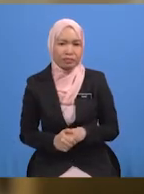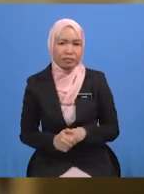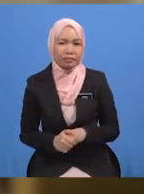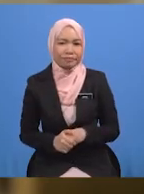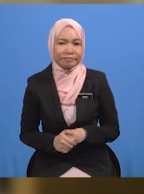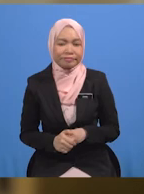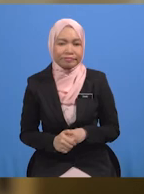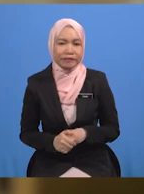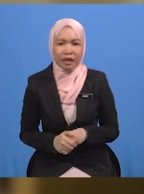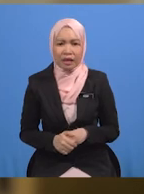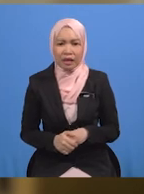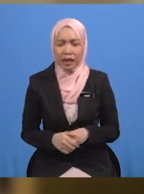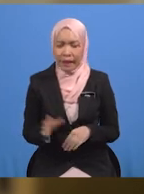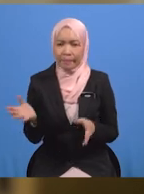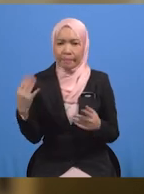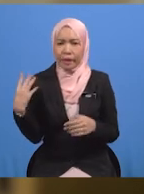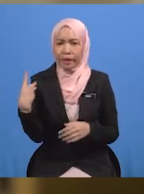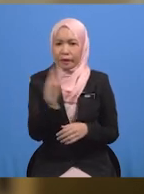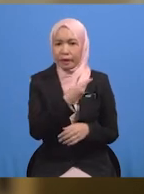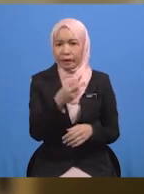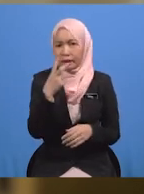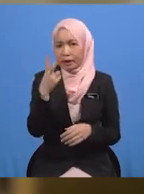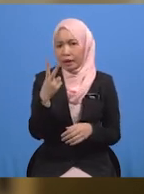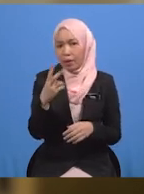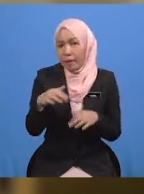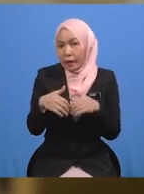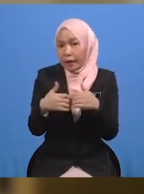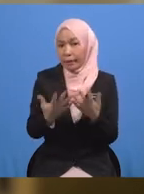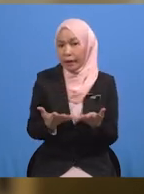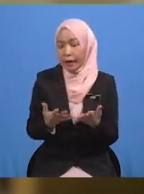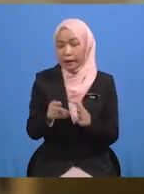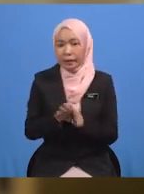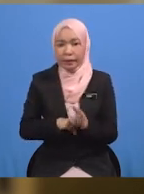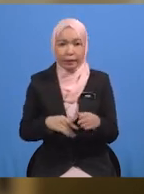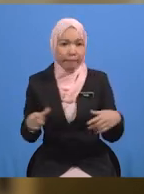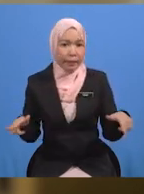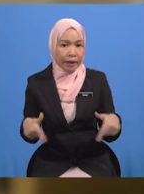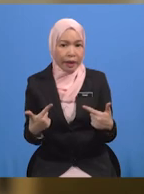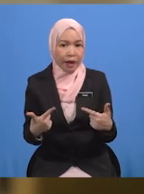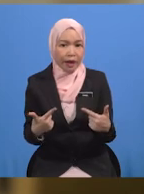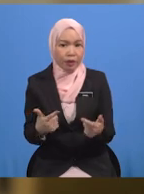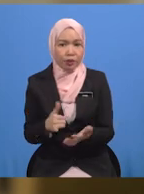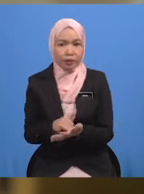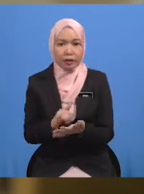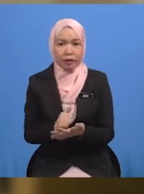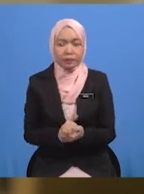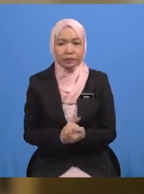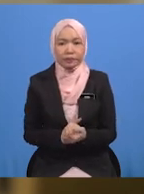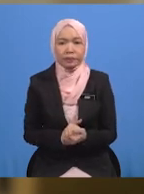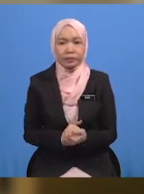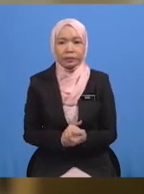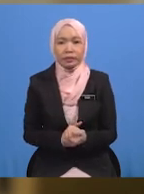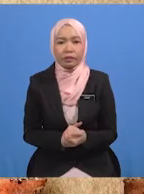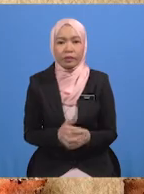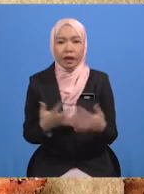Kita lihat pula bagaimana pergolakan politik Kerajaan Turki Uthmaniyah menjadi faktor perluasan